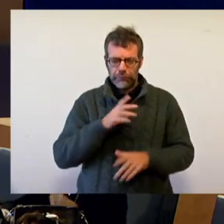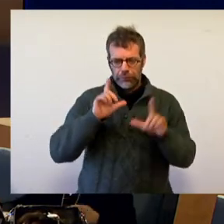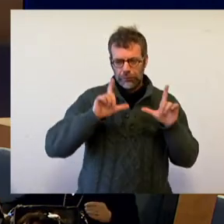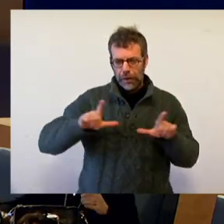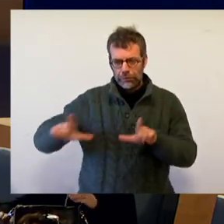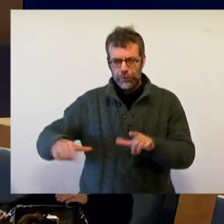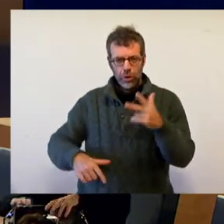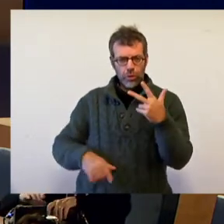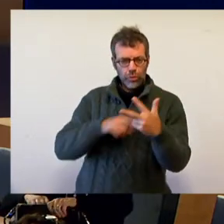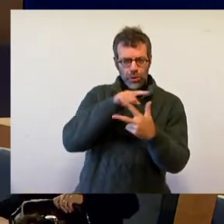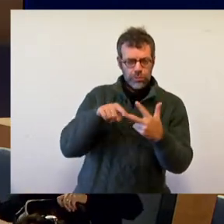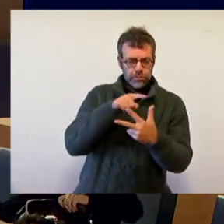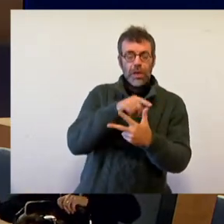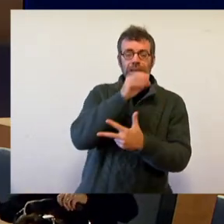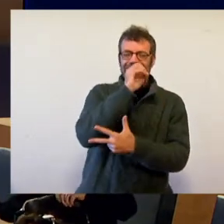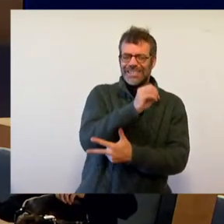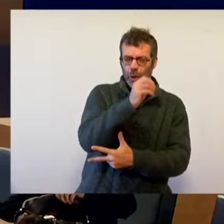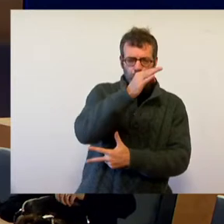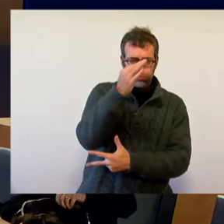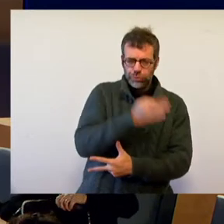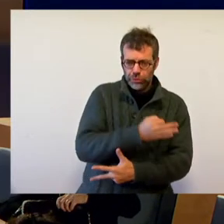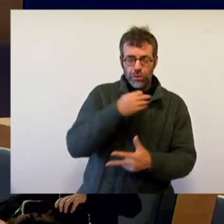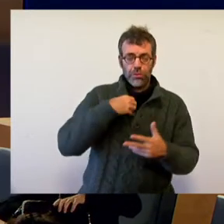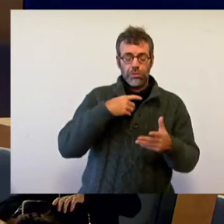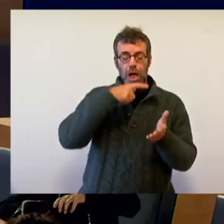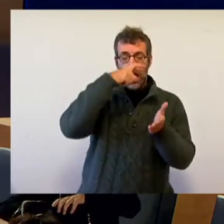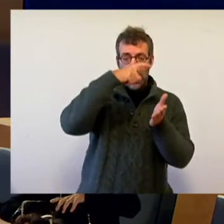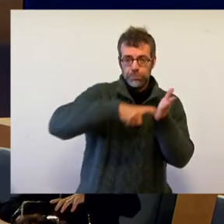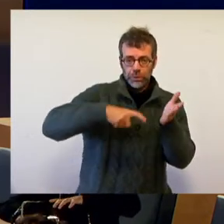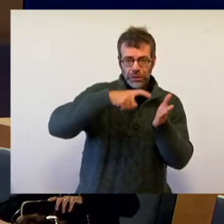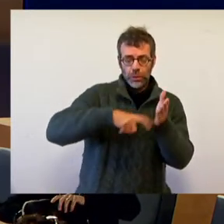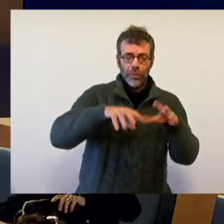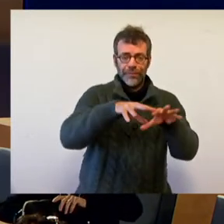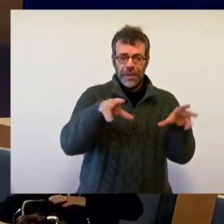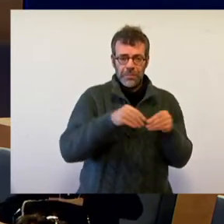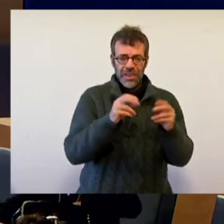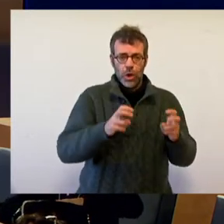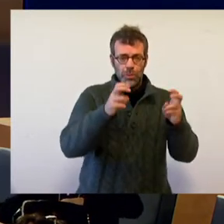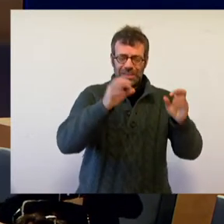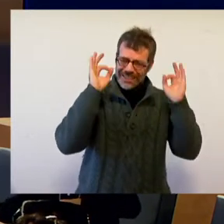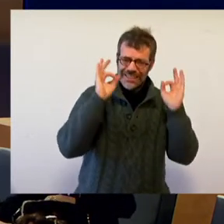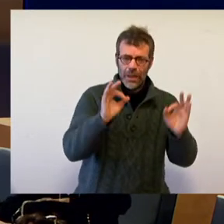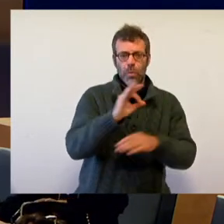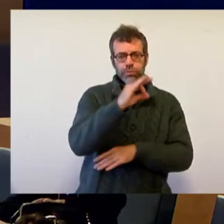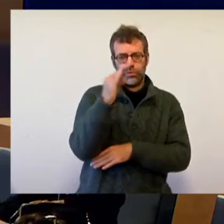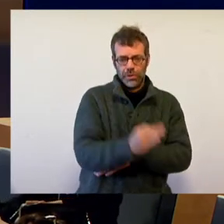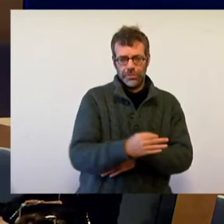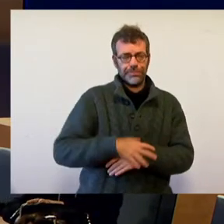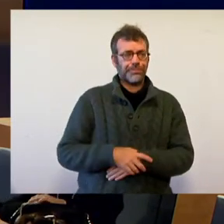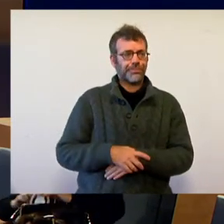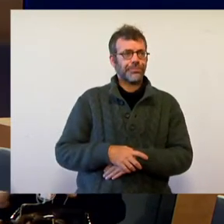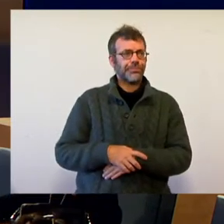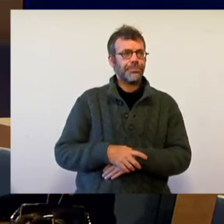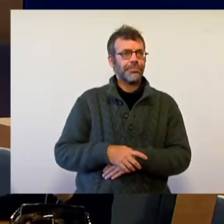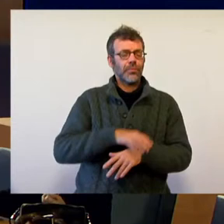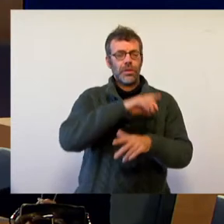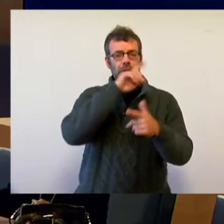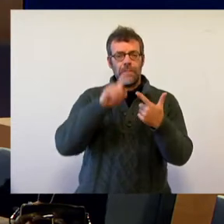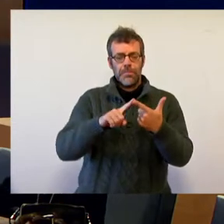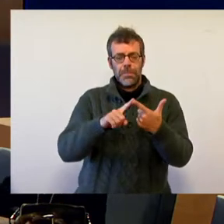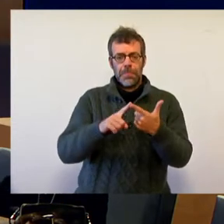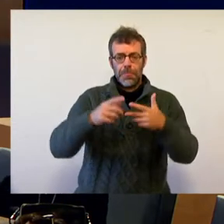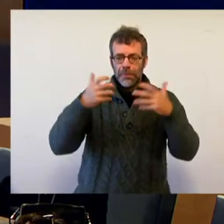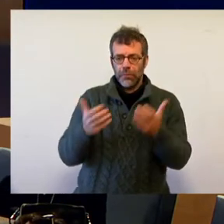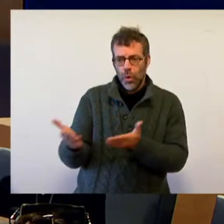vous l'ai dit, 0% d'augmentation du taux d'imposition des ménages, pérenniser l'autofinancement par l'alignement de l'évolution